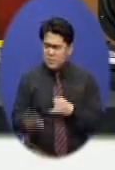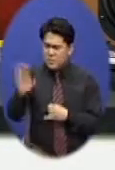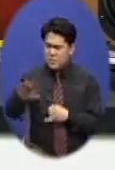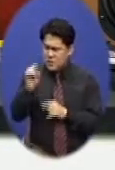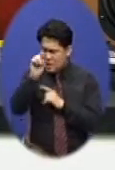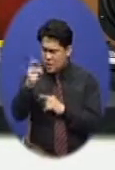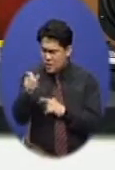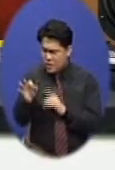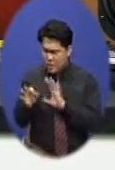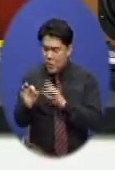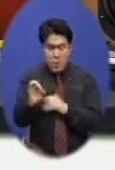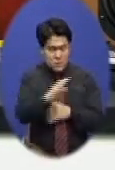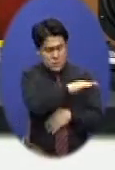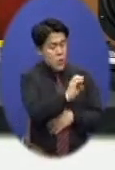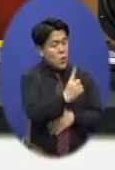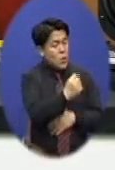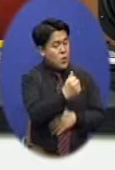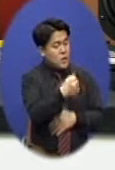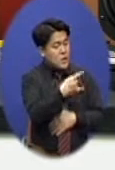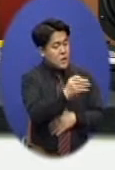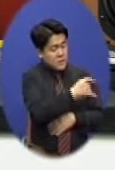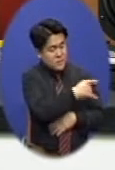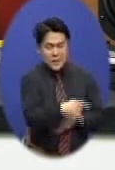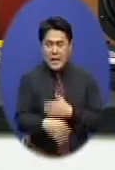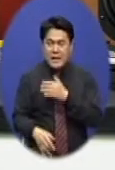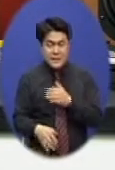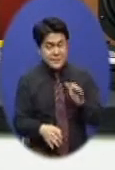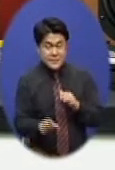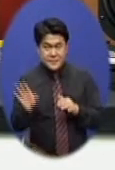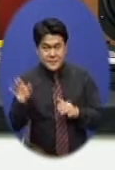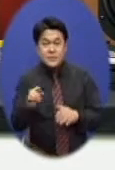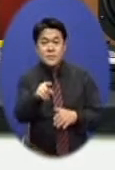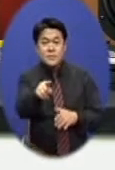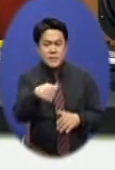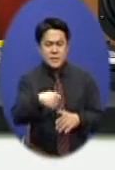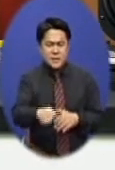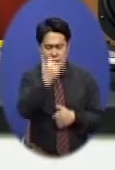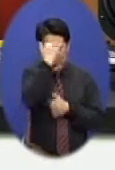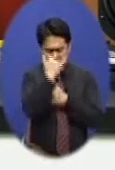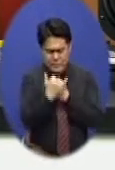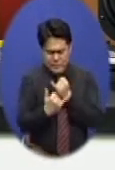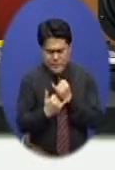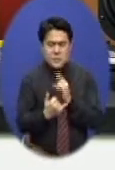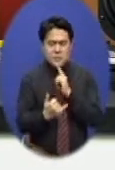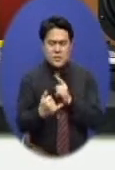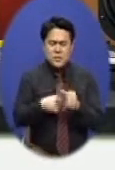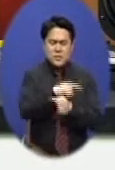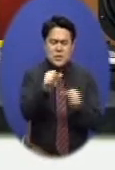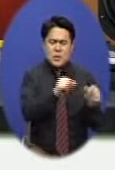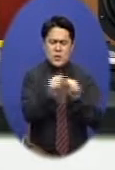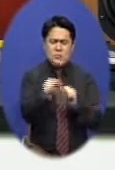네. 우리 네. 온희정 씨. 네. 저 어머님의 그 자제 아들이 효자라고 주위에